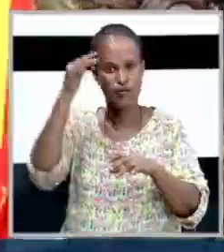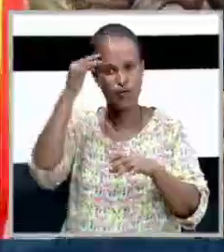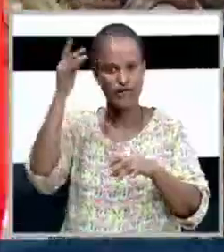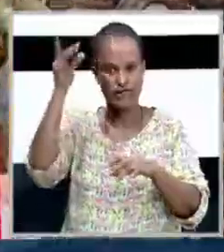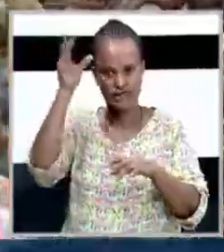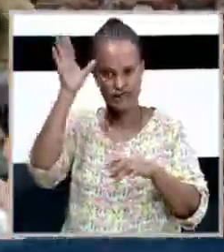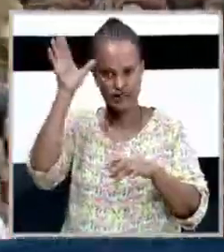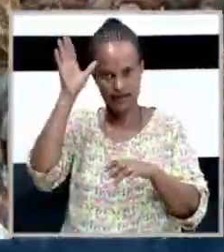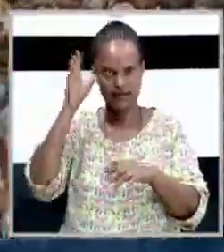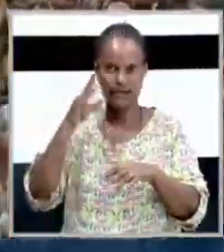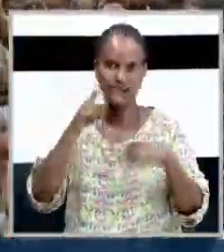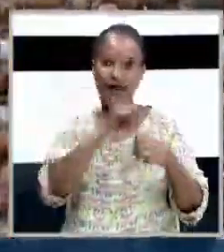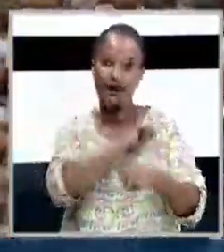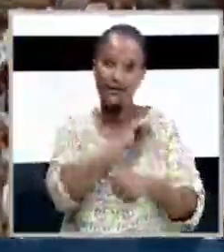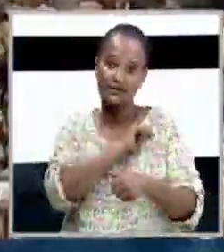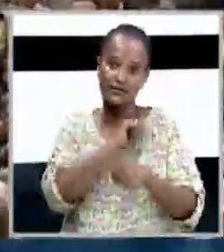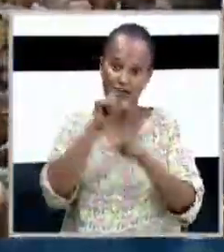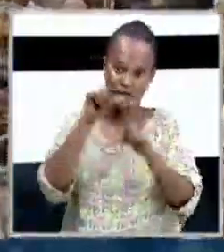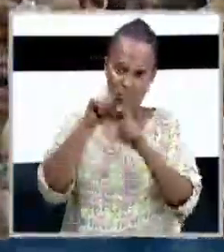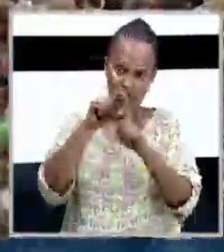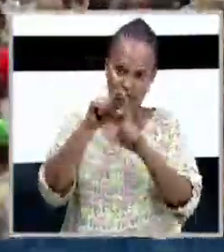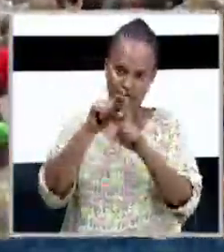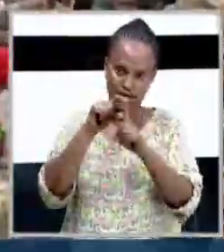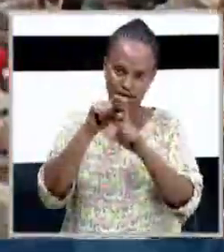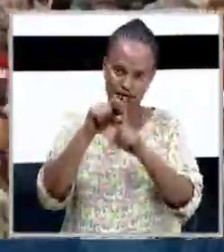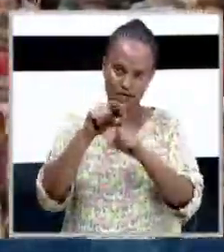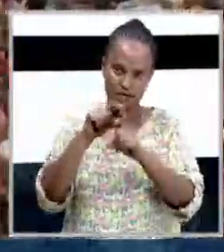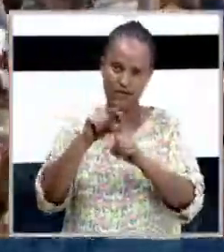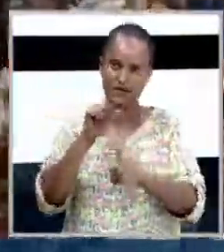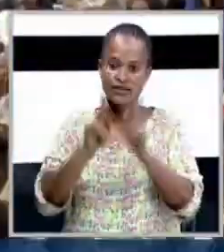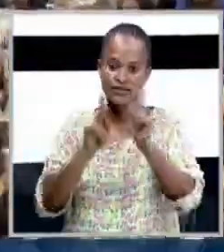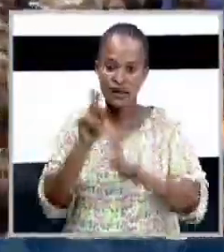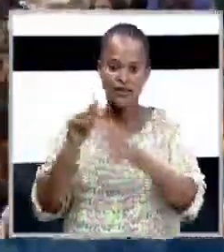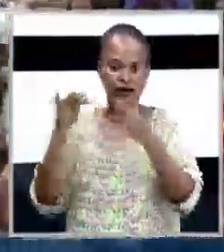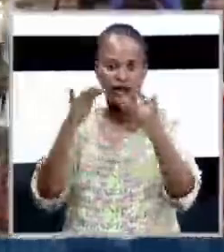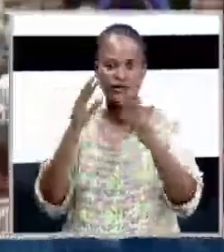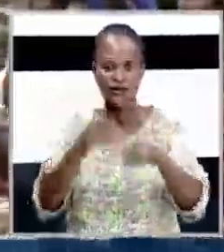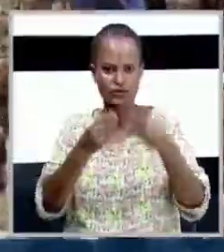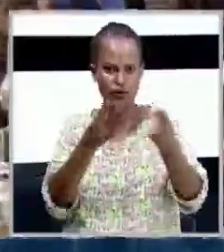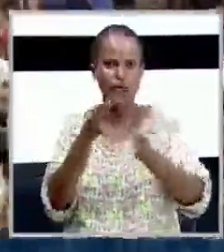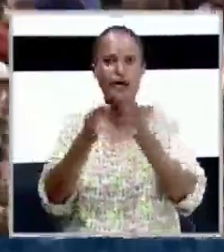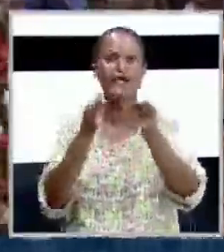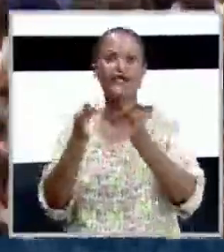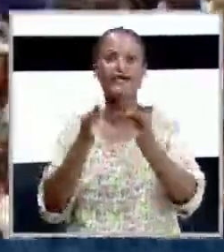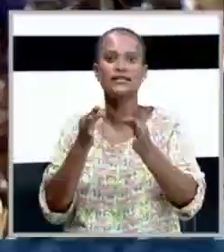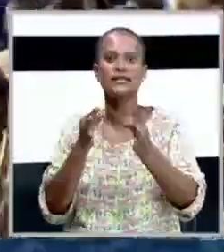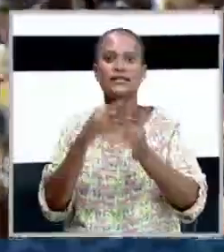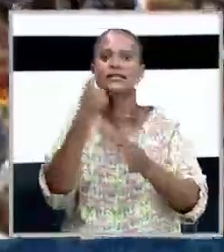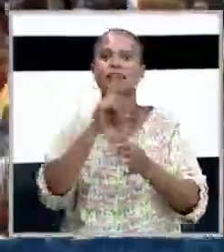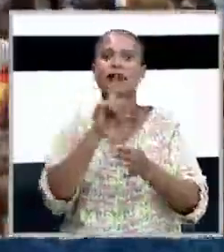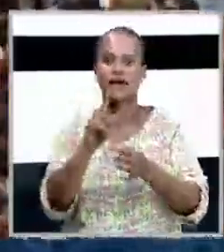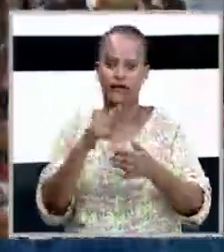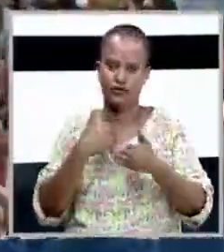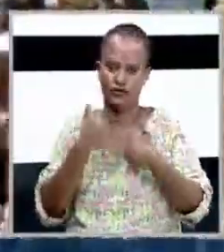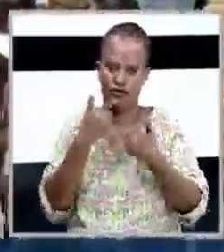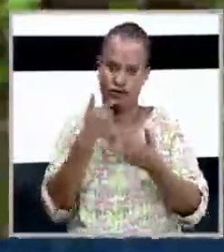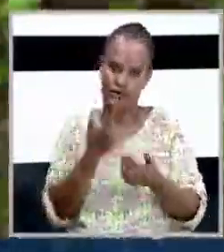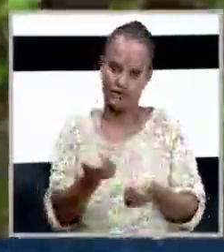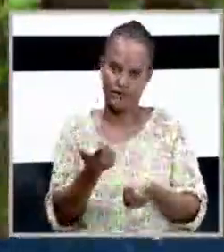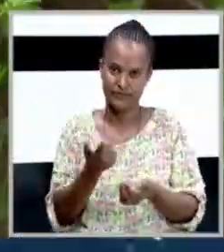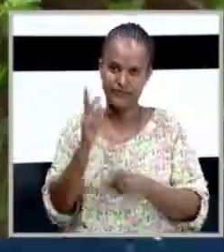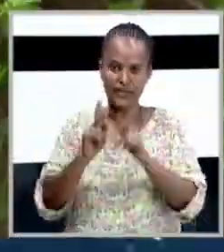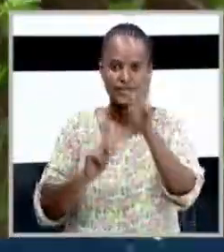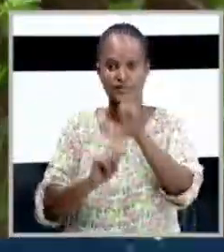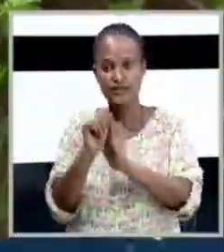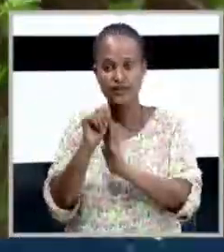ግደይ ተጋደልቲ ቃል ግብሪ ዘቕንዕ ንህዝባዊ ተቐላሳይ ዝወሃቦ መግለፂ እንታይነትን እዩ ይብል።